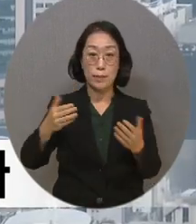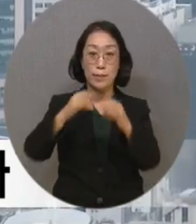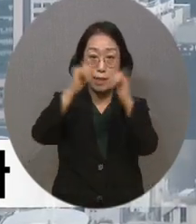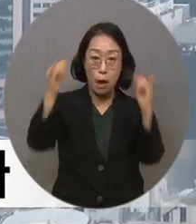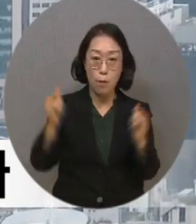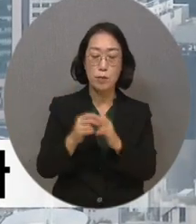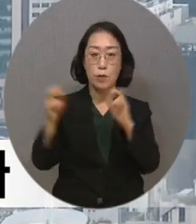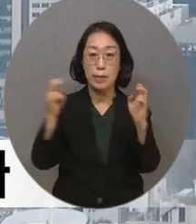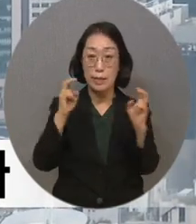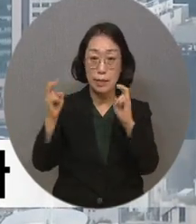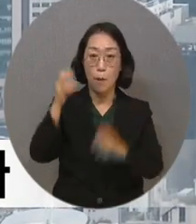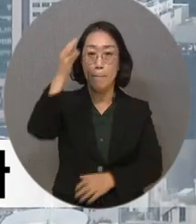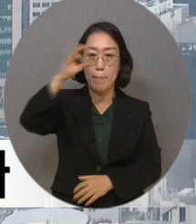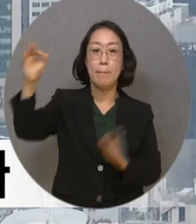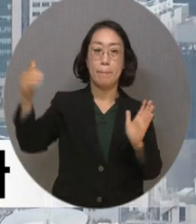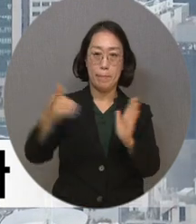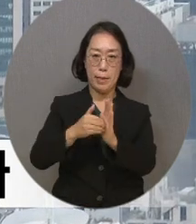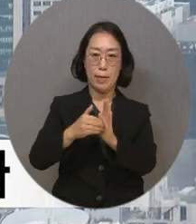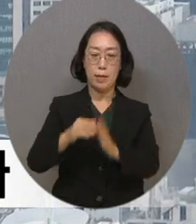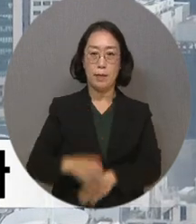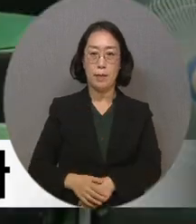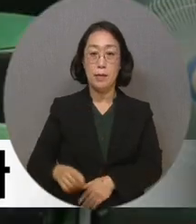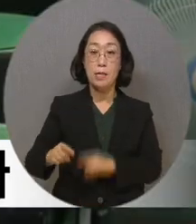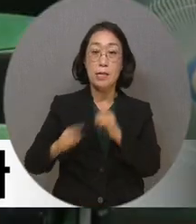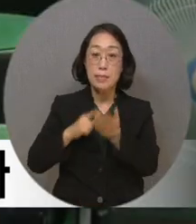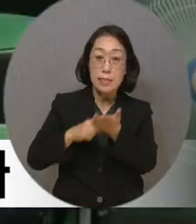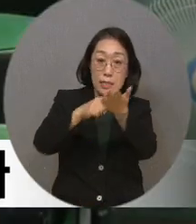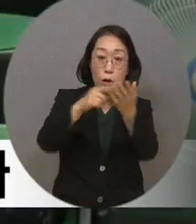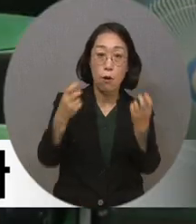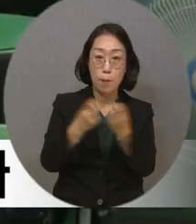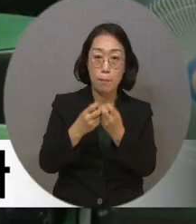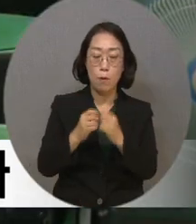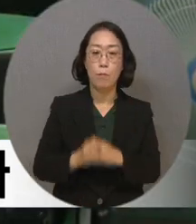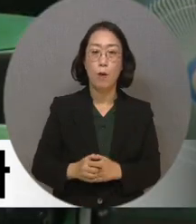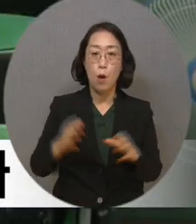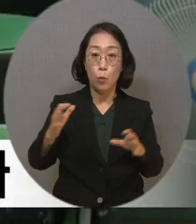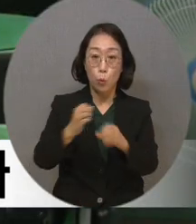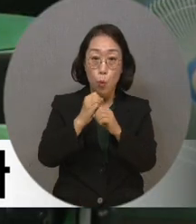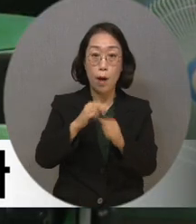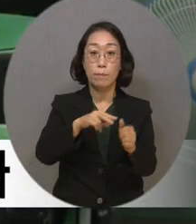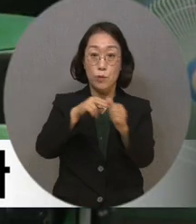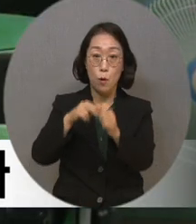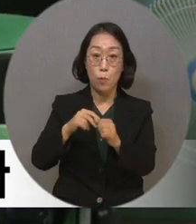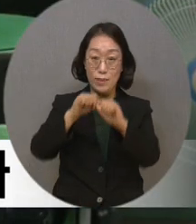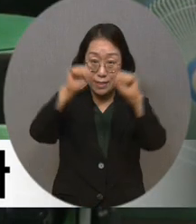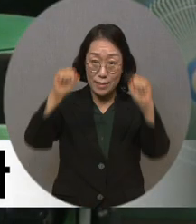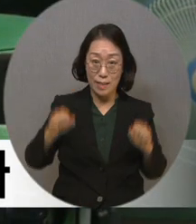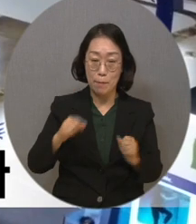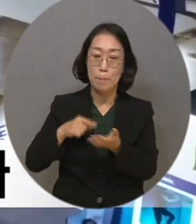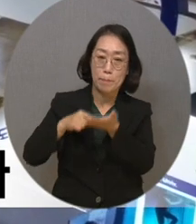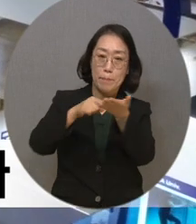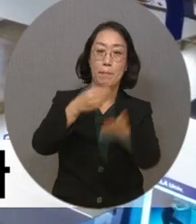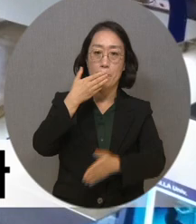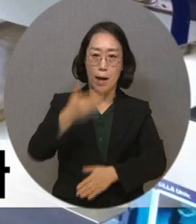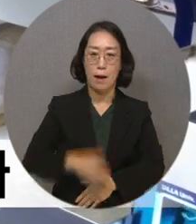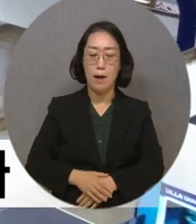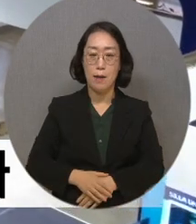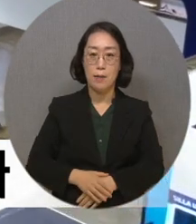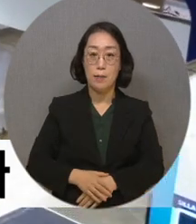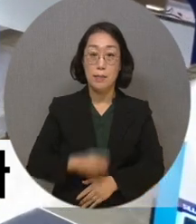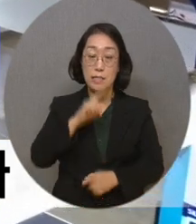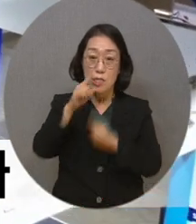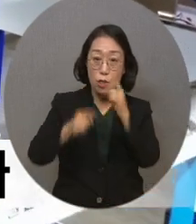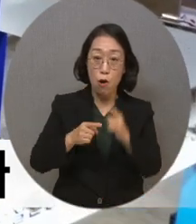기업으로 인증 전환됐습니다. 신청은 사회적 기업 통합정보 시스템에서 진행됩니다. 신청